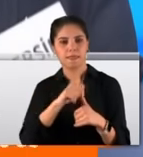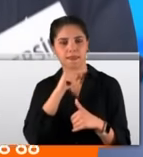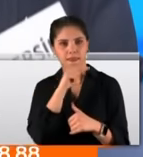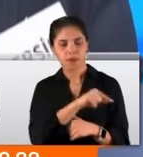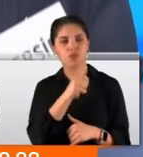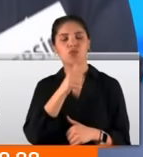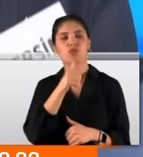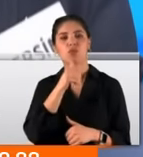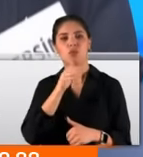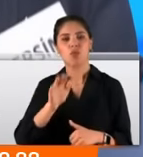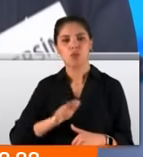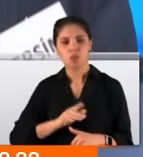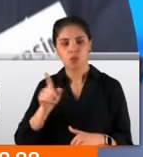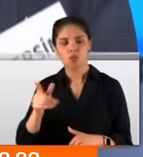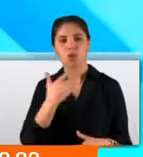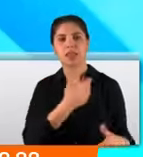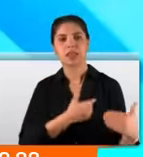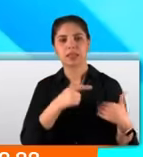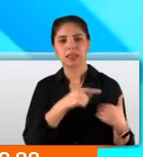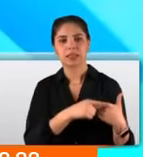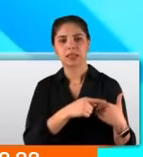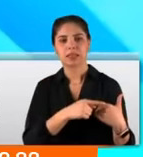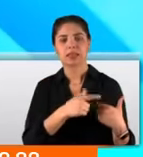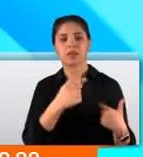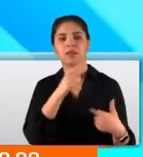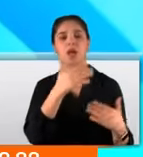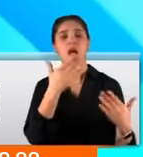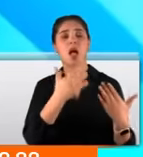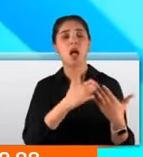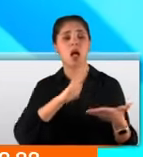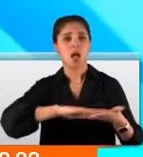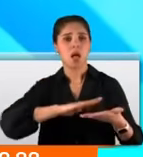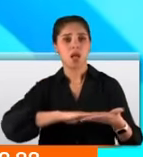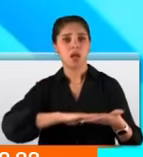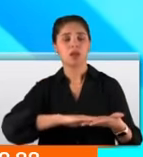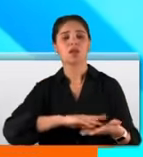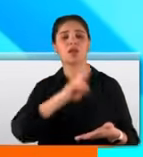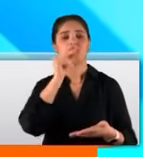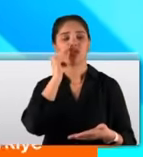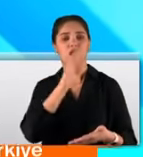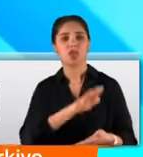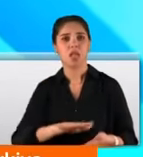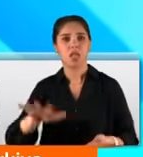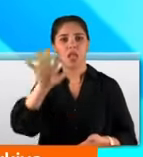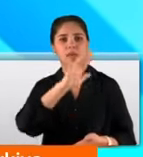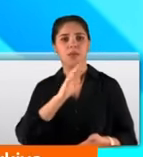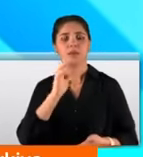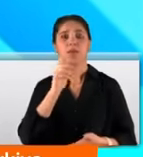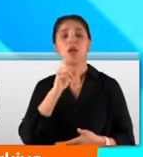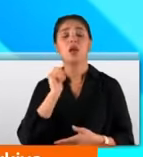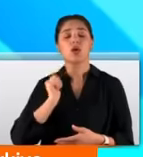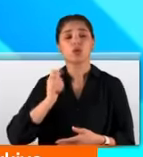Sakız, oğlu Tuncay Sakız, sevgilisi Nergis de Fındık Tüncer'i arkadaşı Ersin Koç ve eşinin de bulunduğu 7 kişi Hendek Cumhuriyet Başsavcılığı'nın